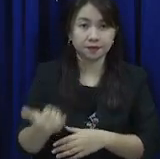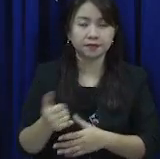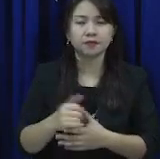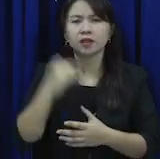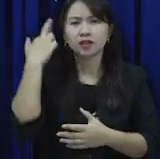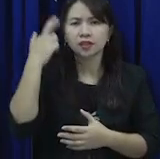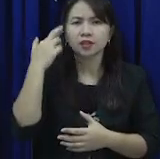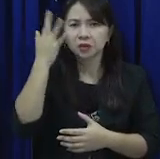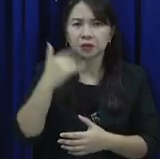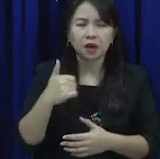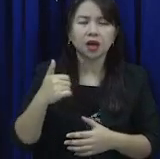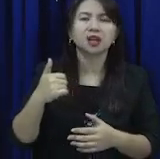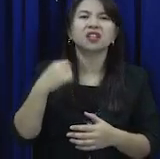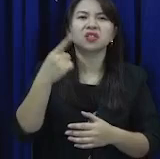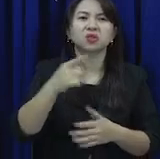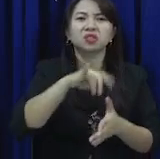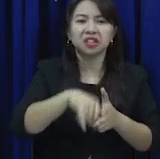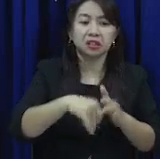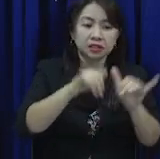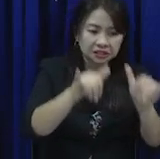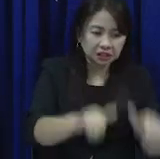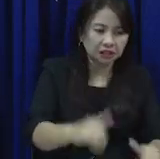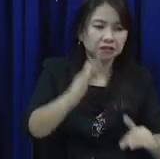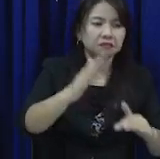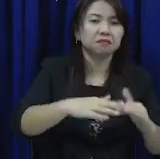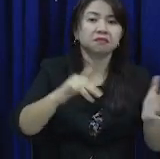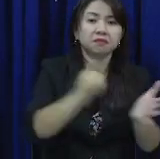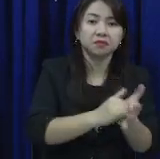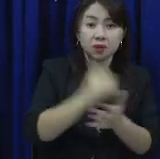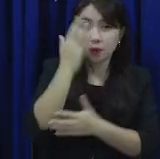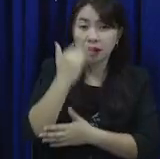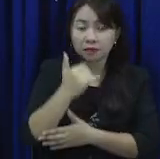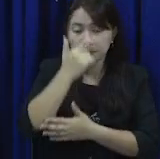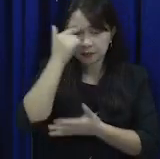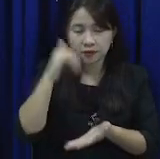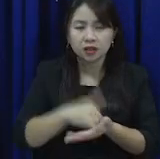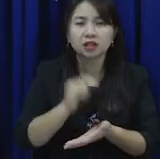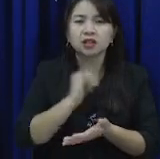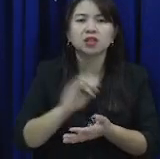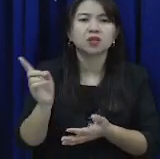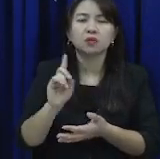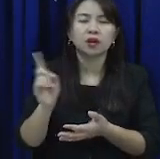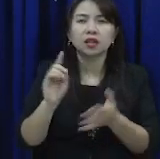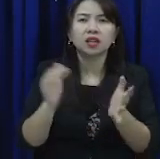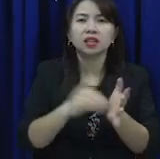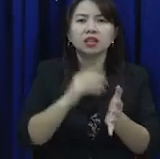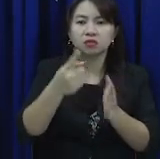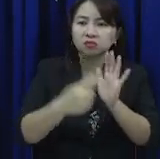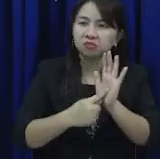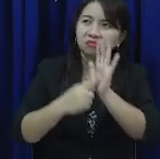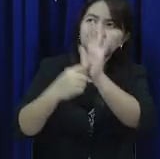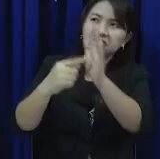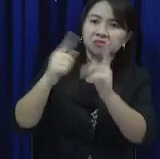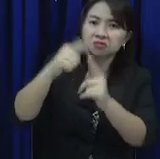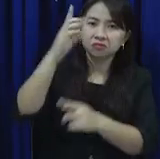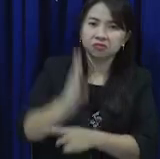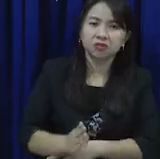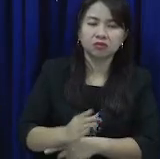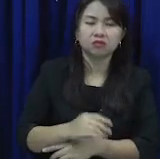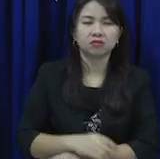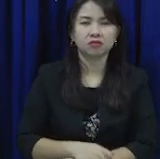naalala yung sinabi ni Pastor Kaya nga lang hanggang Diyan ka It's because Yan lang yung pakita ang pinakita mo sa Panginoon kaya katiwa-tiwala